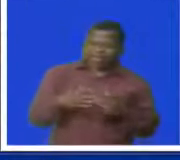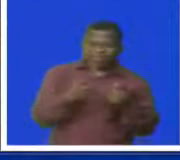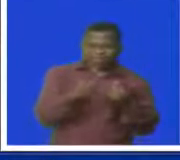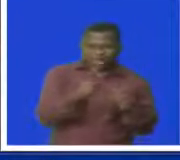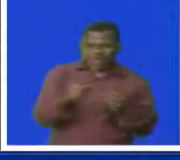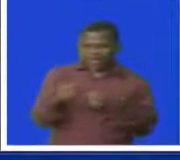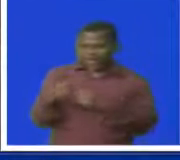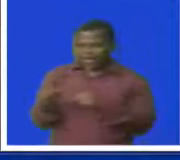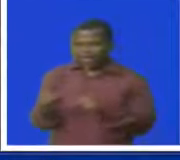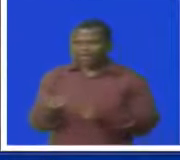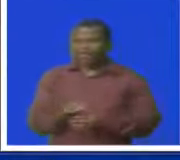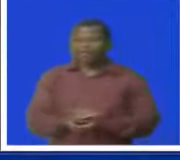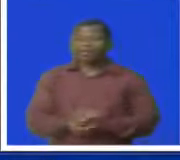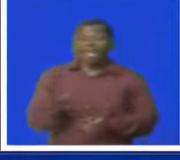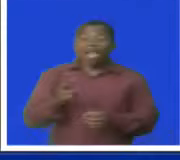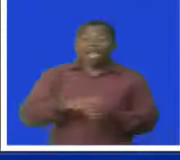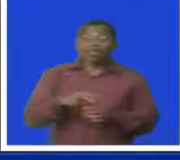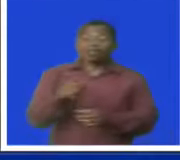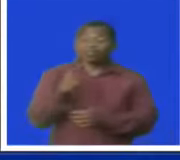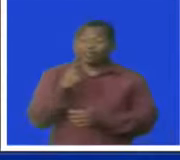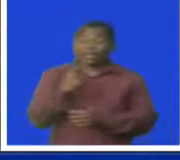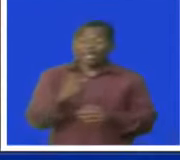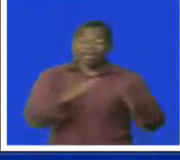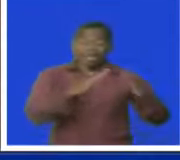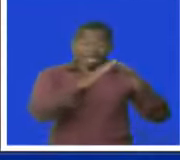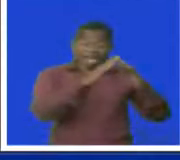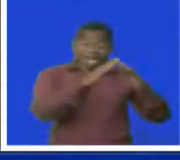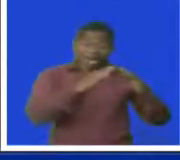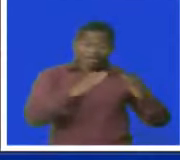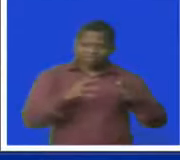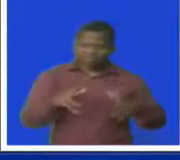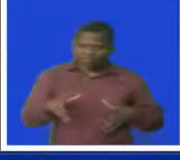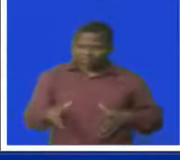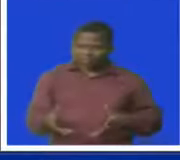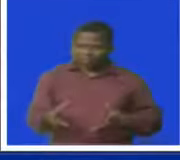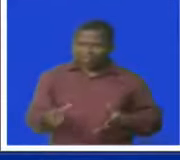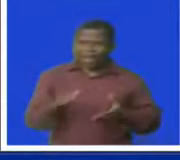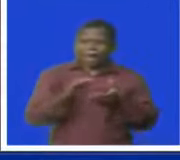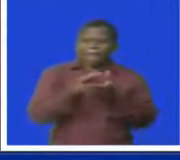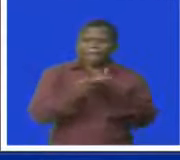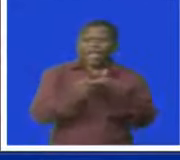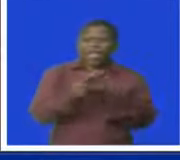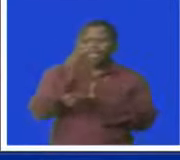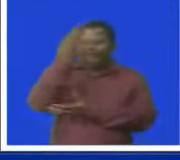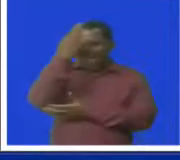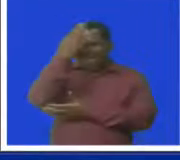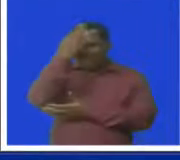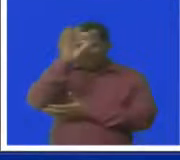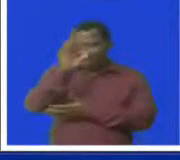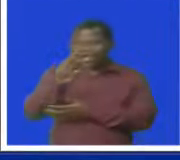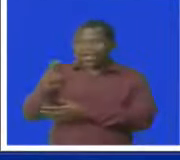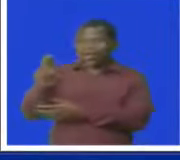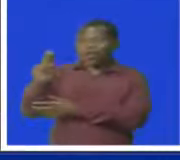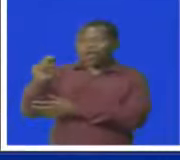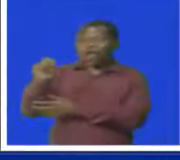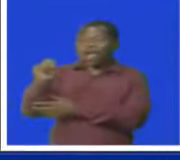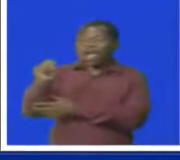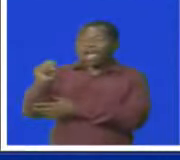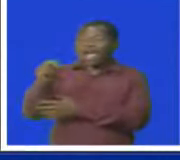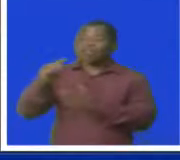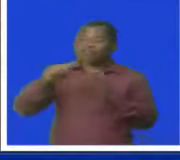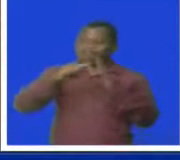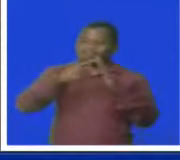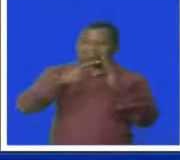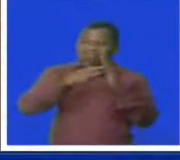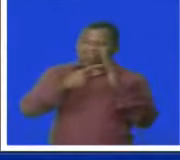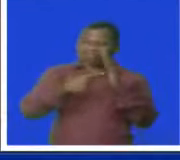balitiko batimisele kubambisa uhulumende kuzuzeni ligoli lakamhlaba lekungoli number 2 lelithi akuliwe nendlala kudliwe